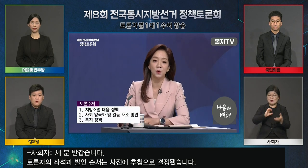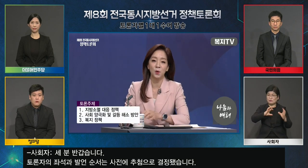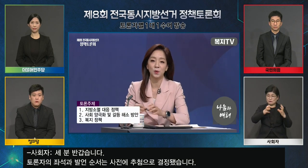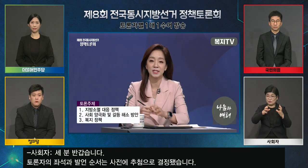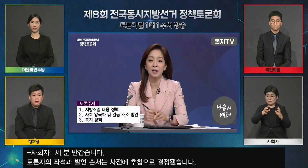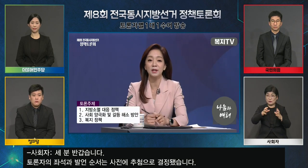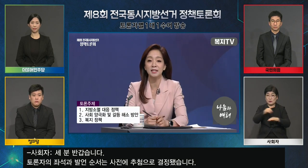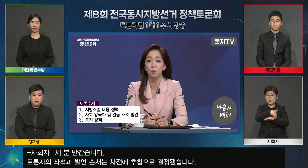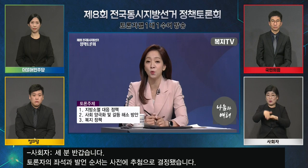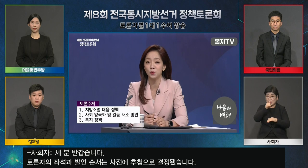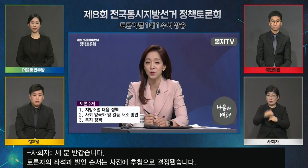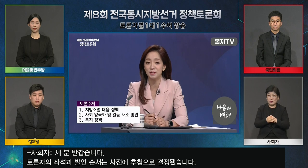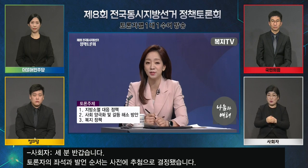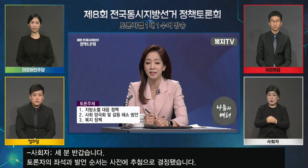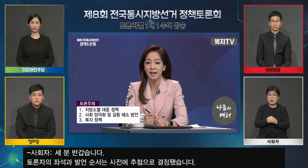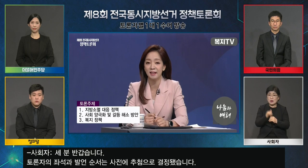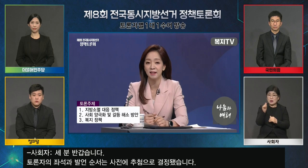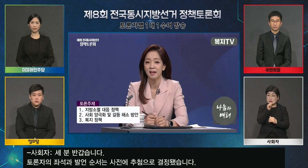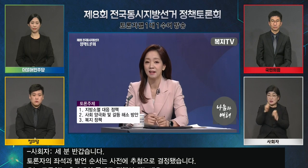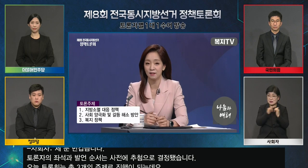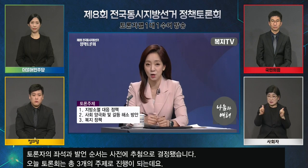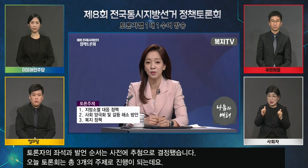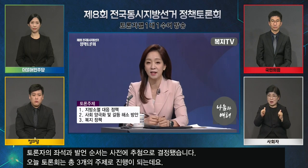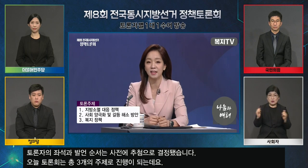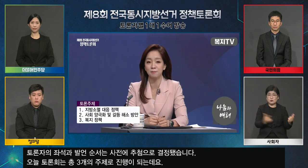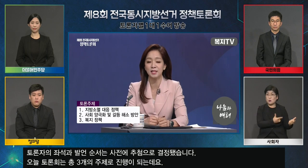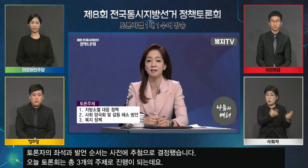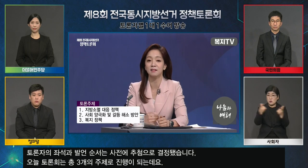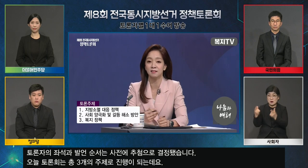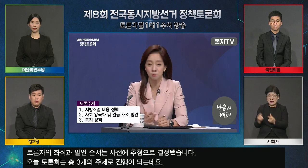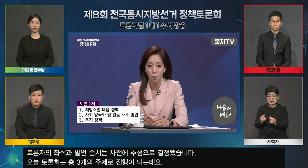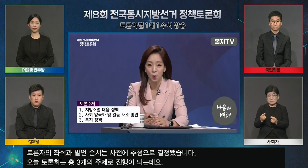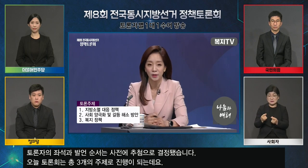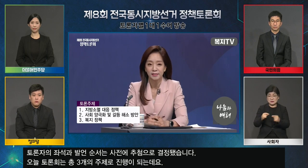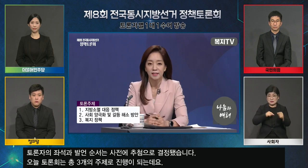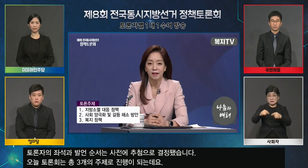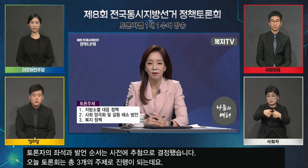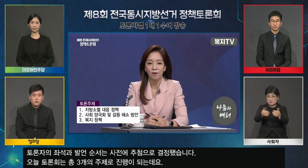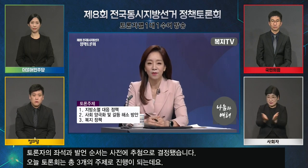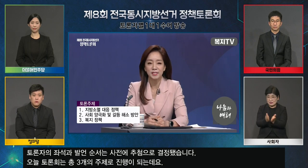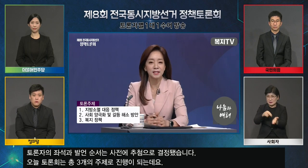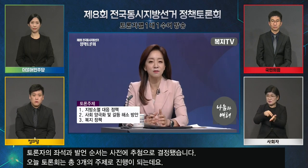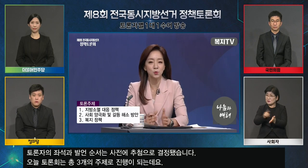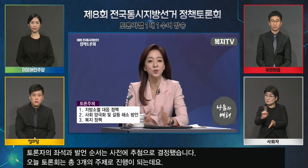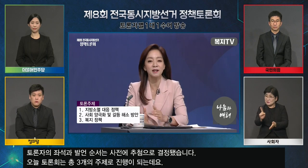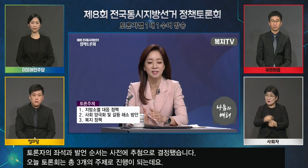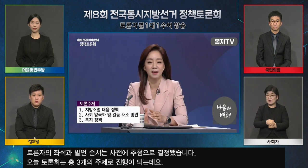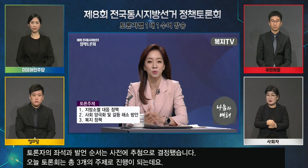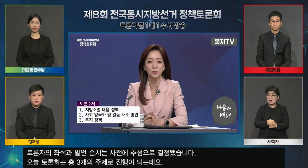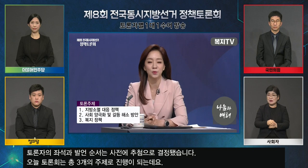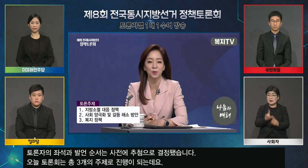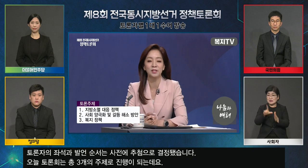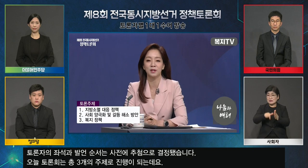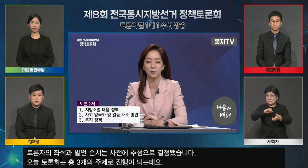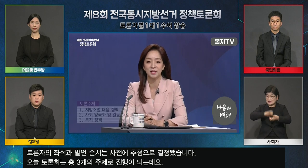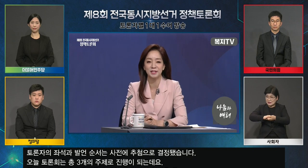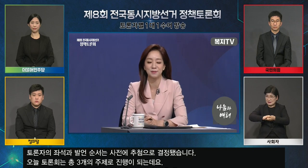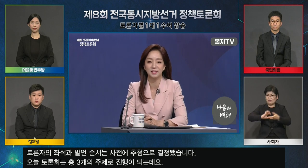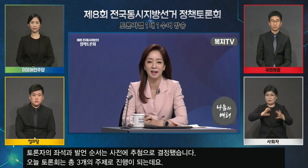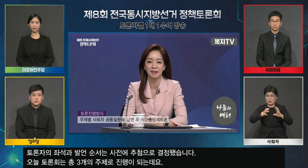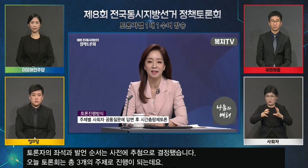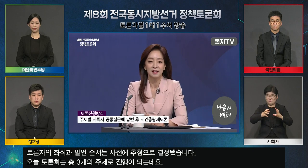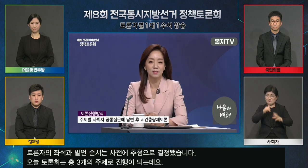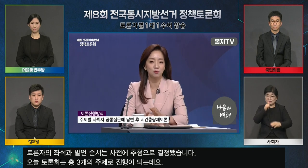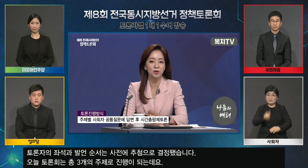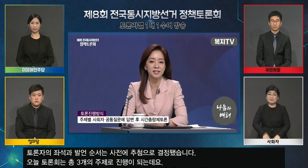주제별로 사회자 공통질문에 대한 각 정당의 입장을 듣고 시간 총량제 토론으로 이어가도록